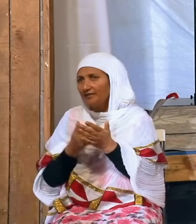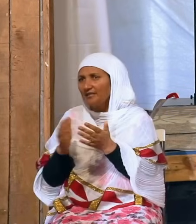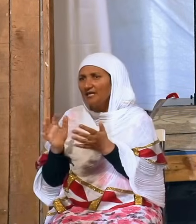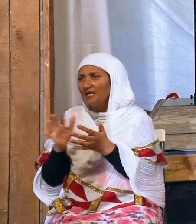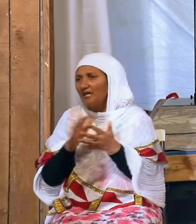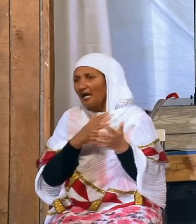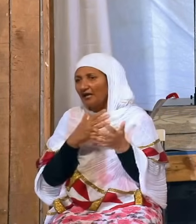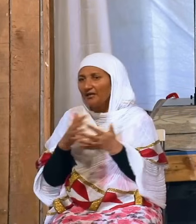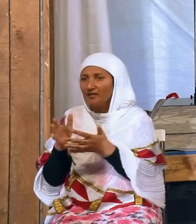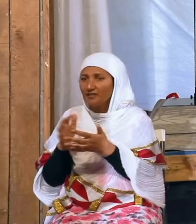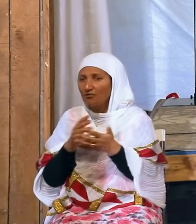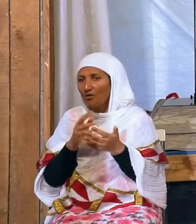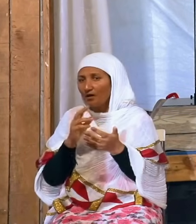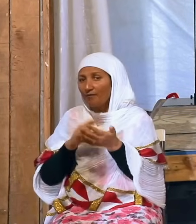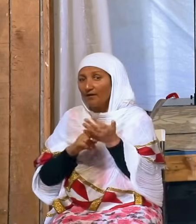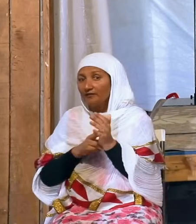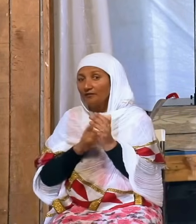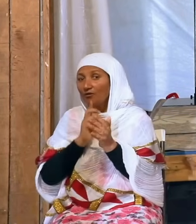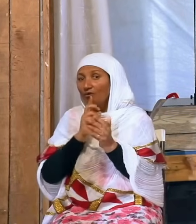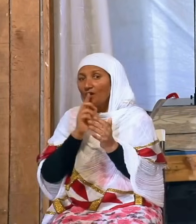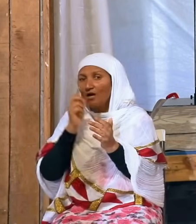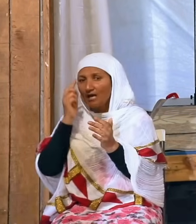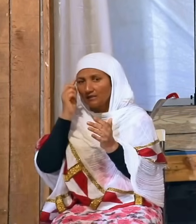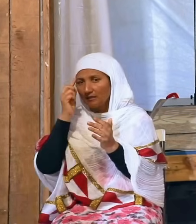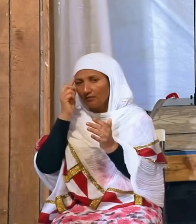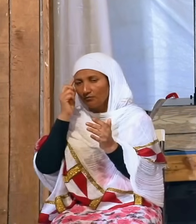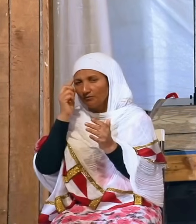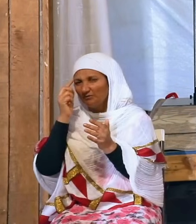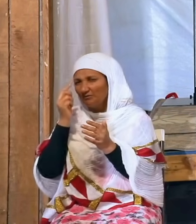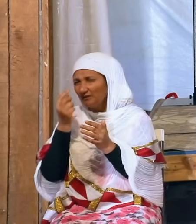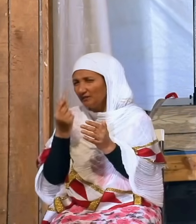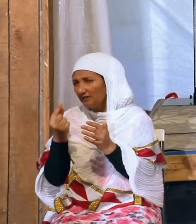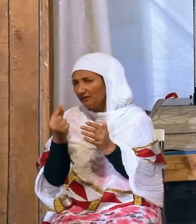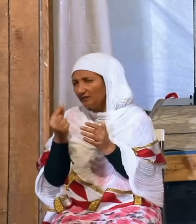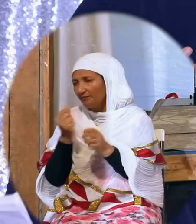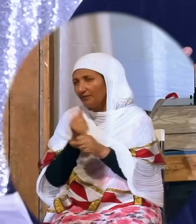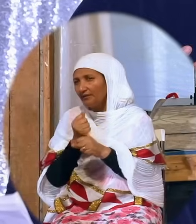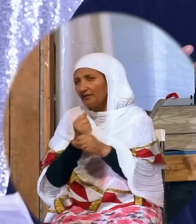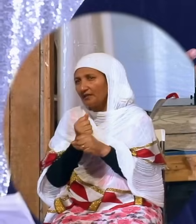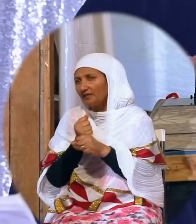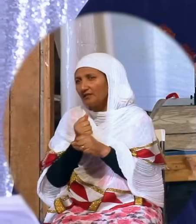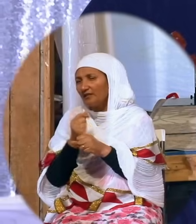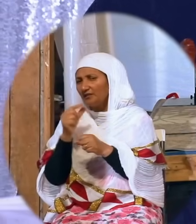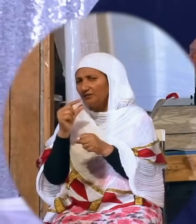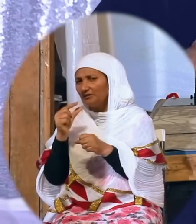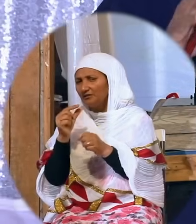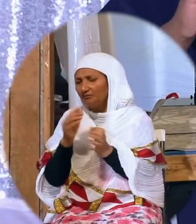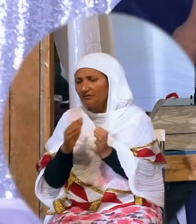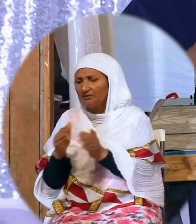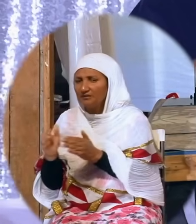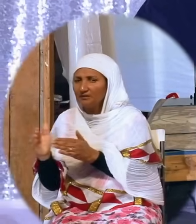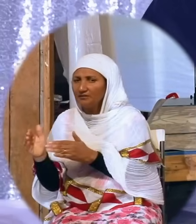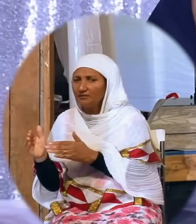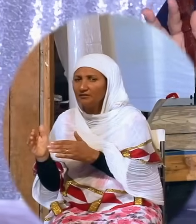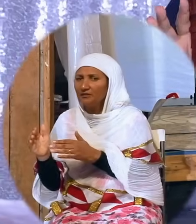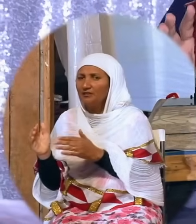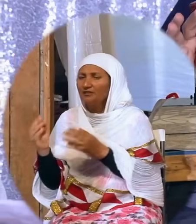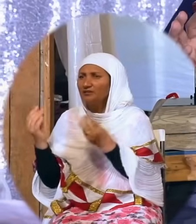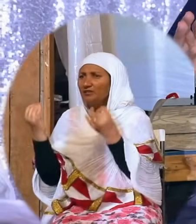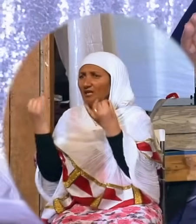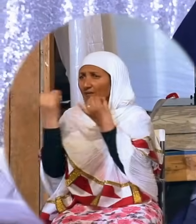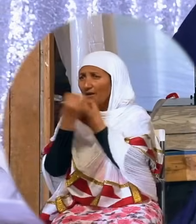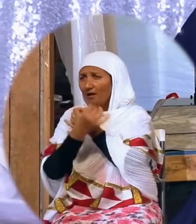ነው አሳው ትንሽ ብንሰራስ ትንሽ ብንዘጋጅስ ስለዚህ ጨለማ